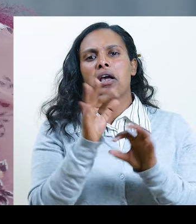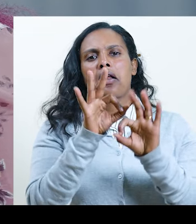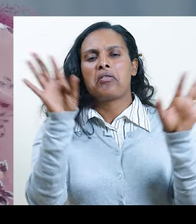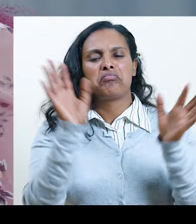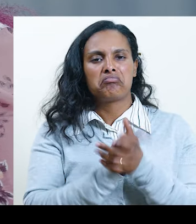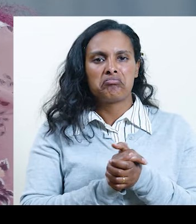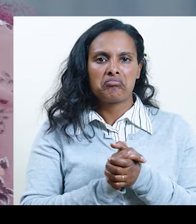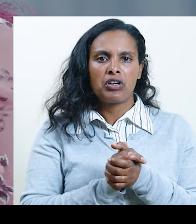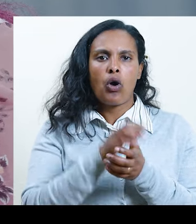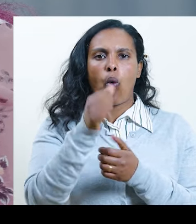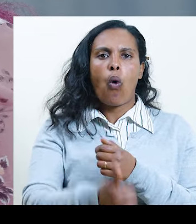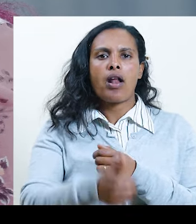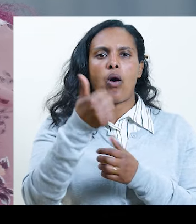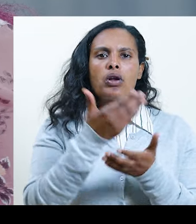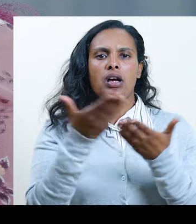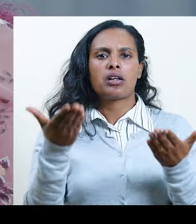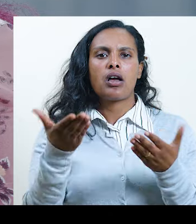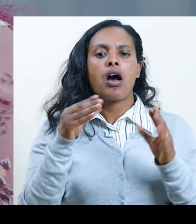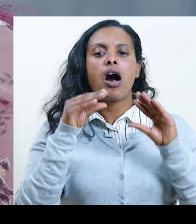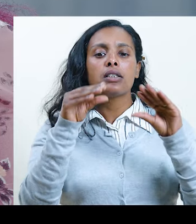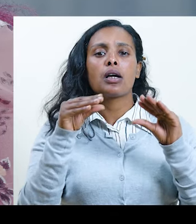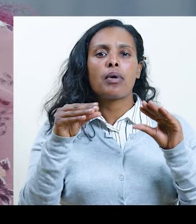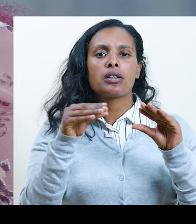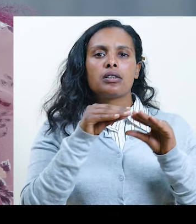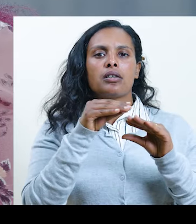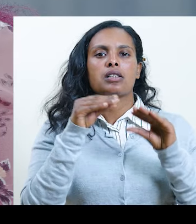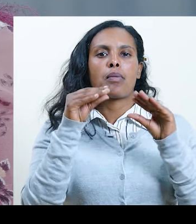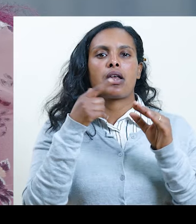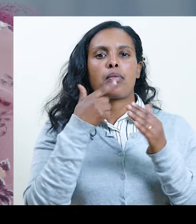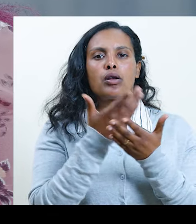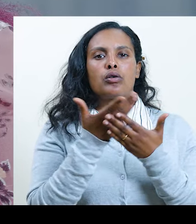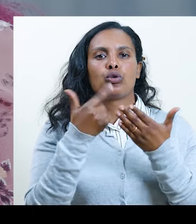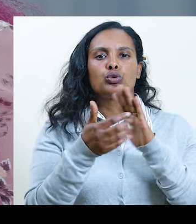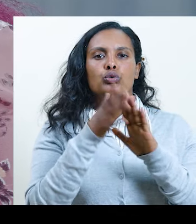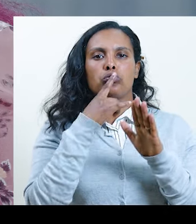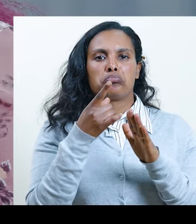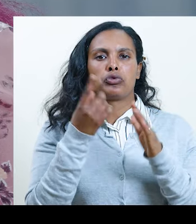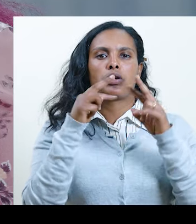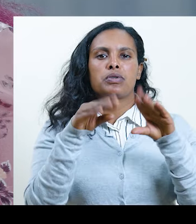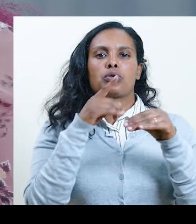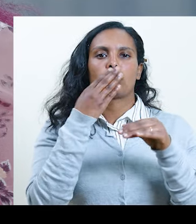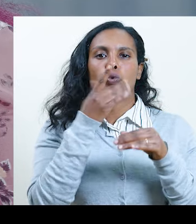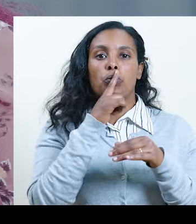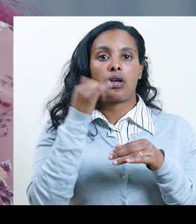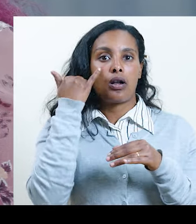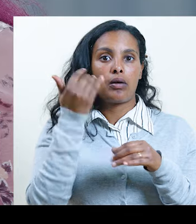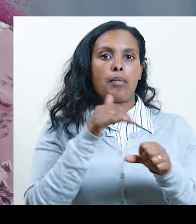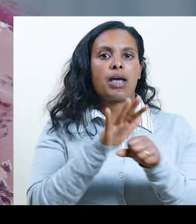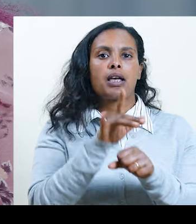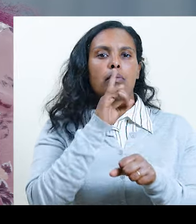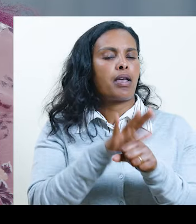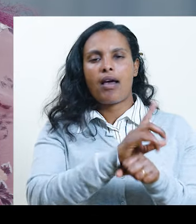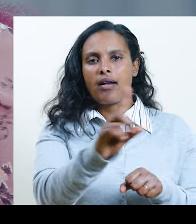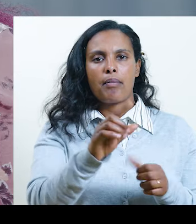ነገር እስከሌለ ድረስ ዋናው ነገር አስተማሪ ነው ወይ የሚለውን ነገር እነሱ ትኩረት ቢሰጡበት በቂ